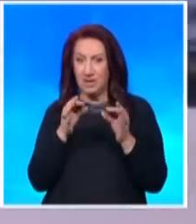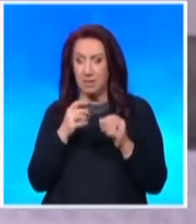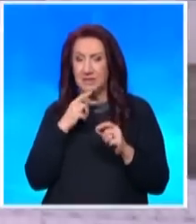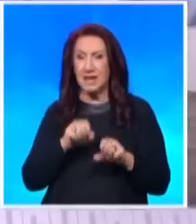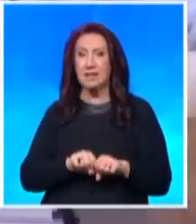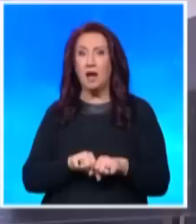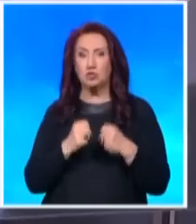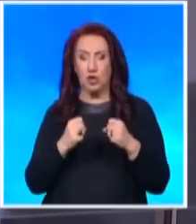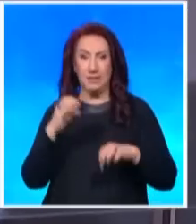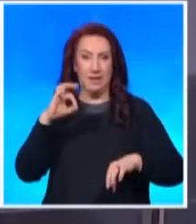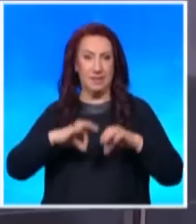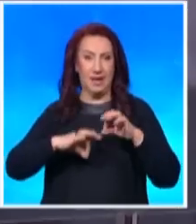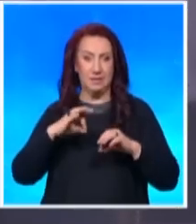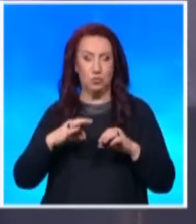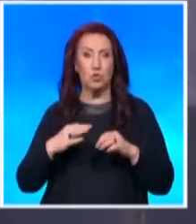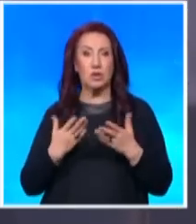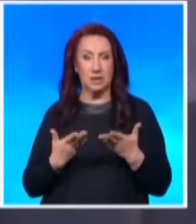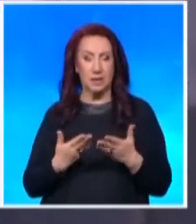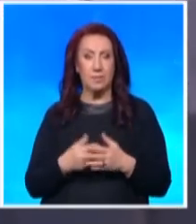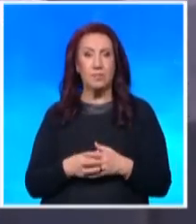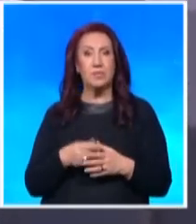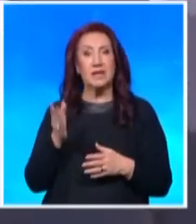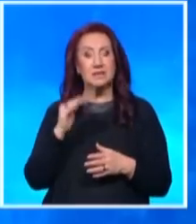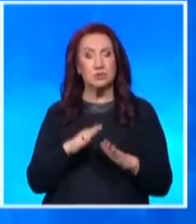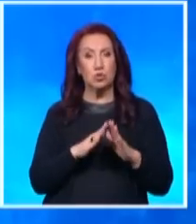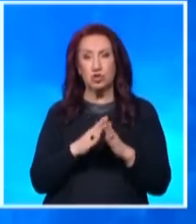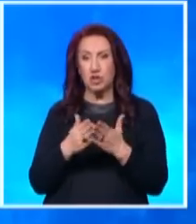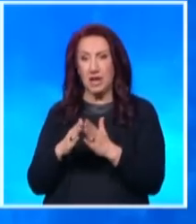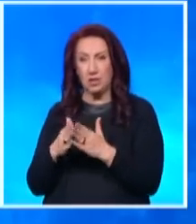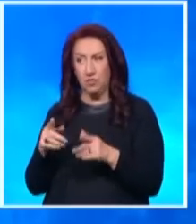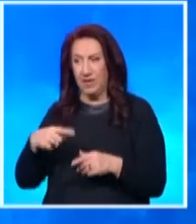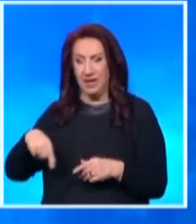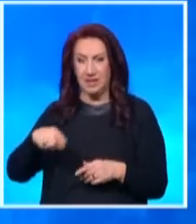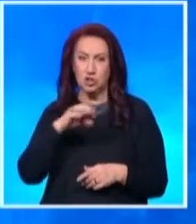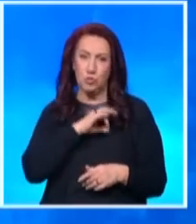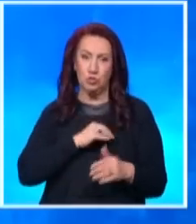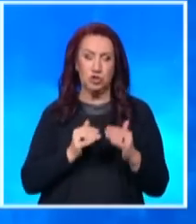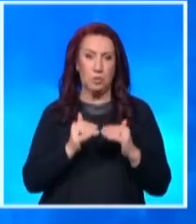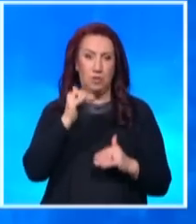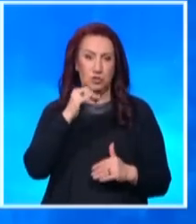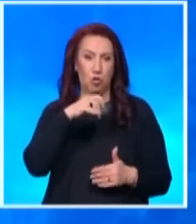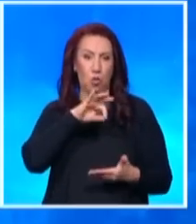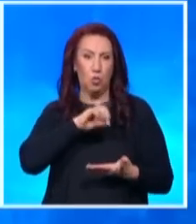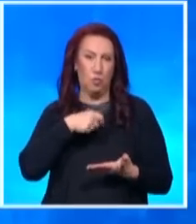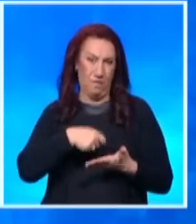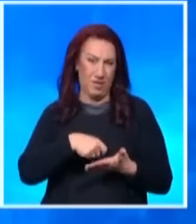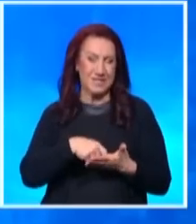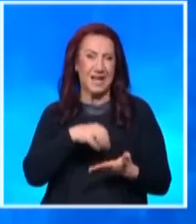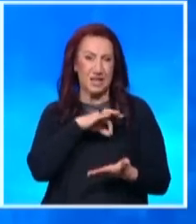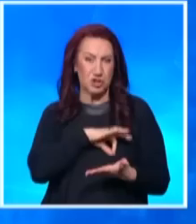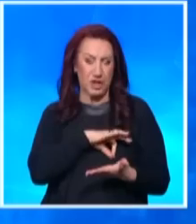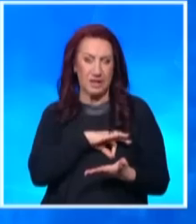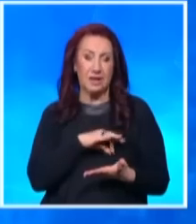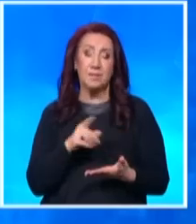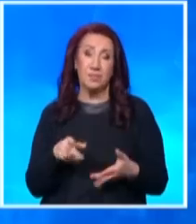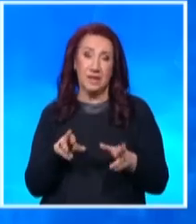процес. След като възнаграждението на членовете на секционните избирателни комисии ще бъде доста по-високо, много се надяваме и на отговорността